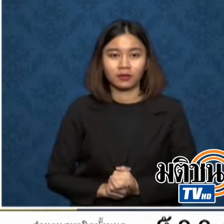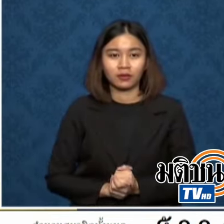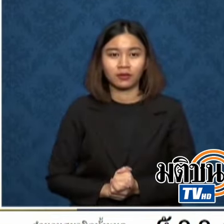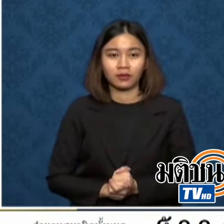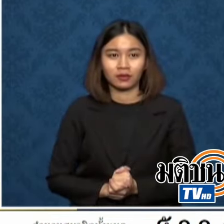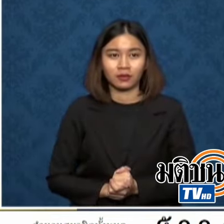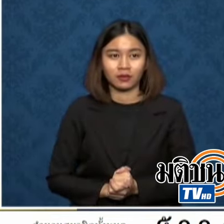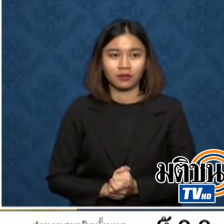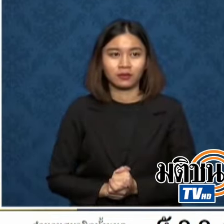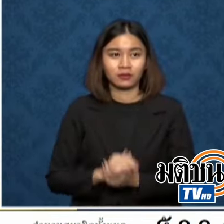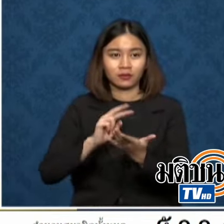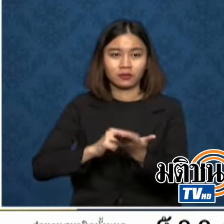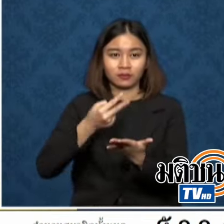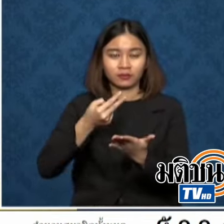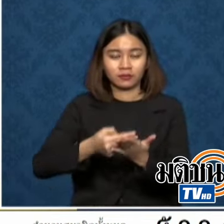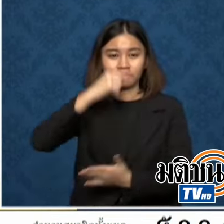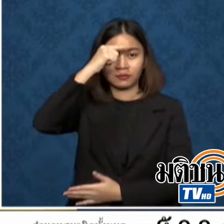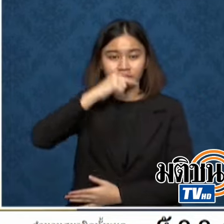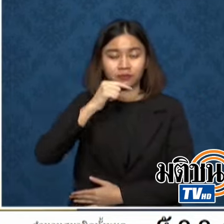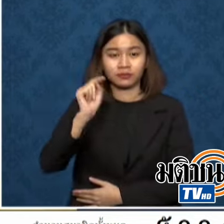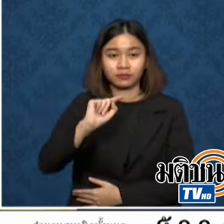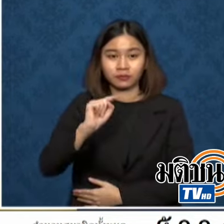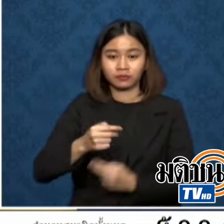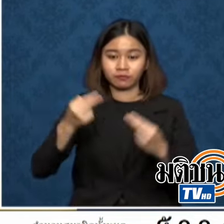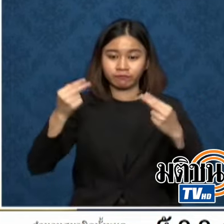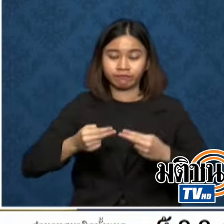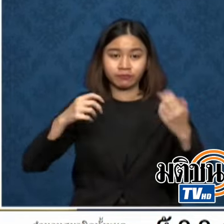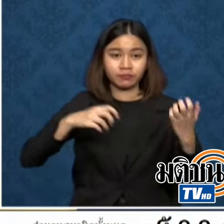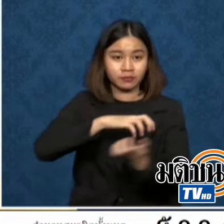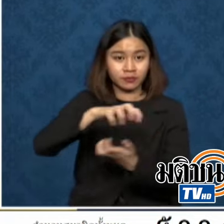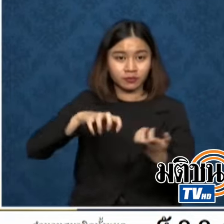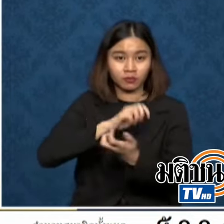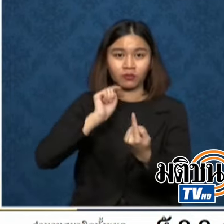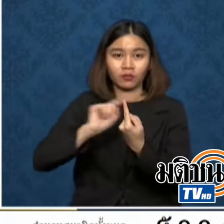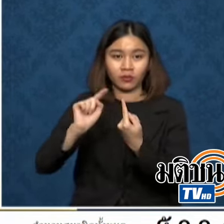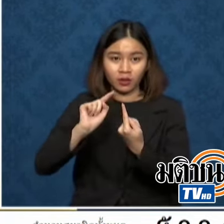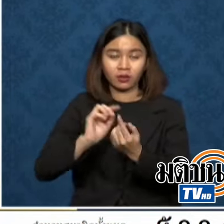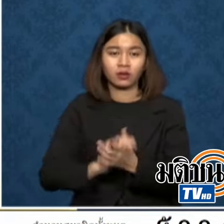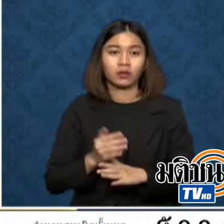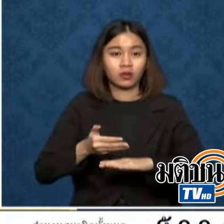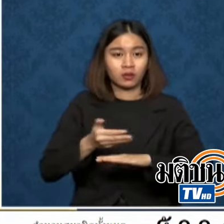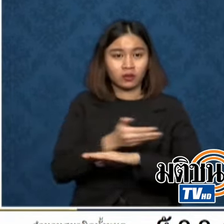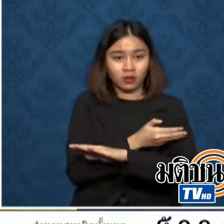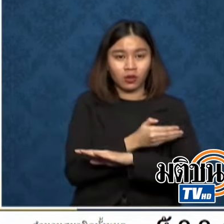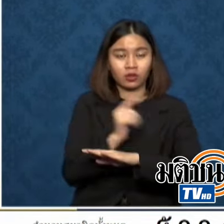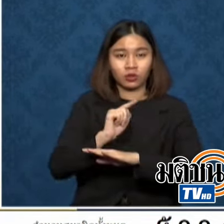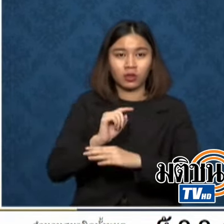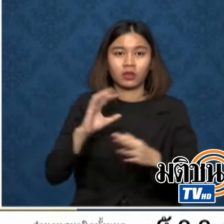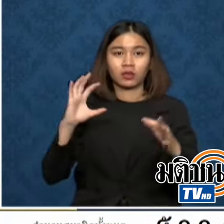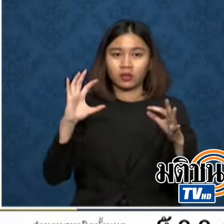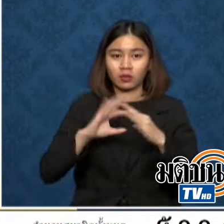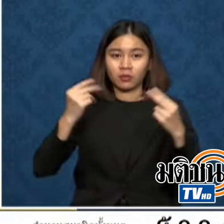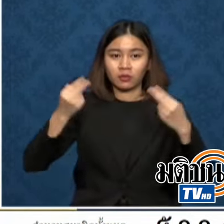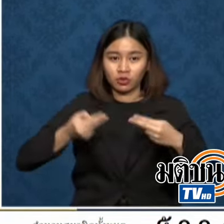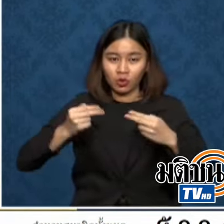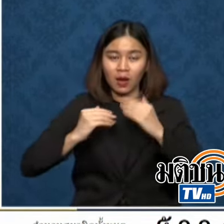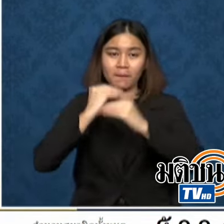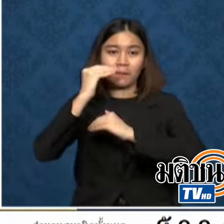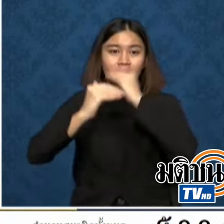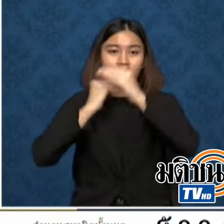futureซึ่งแปลเป็นภาษาไทยตตรงนี้ครับว่าสงครามผสมแบบนี้ช่วงที่ผ่านมาในเรื่องของสงครามมัน